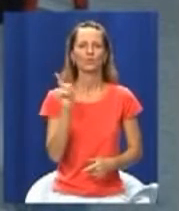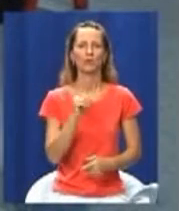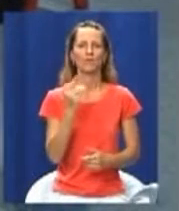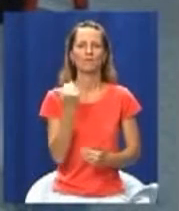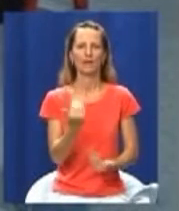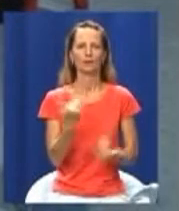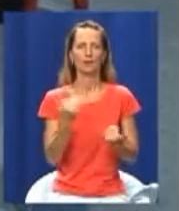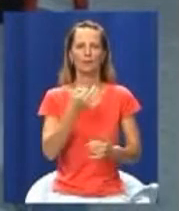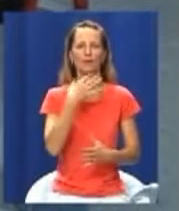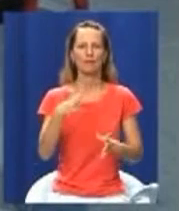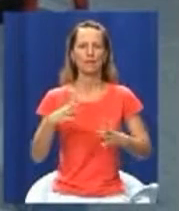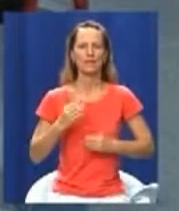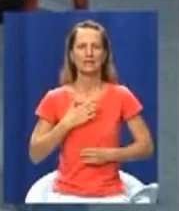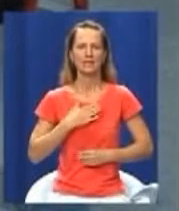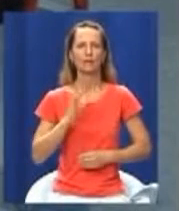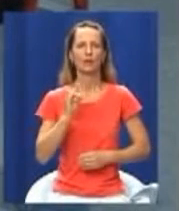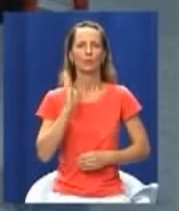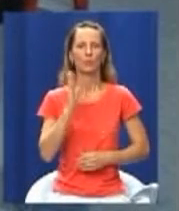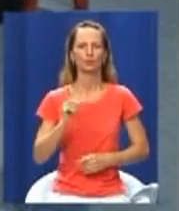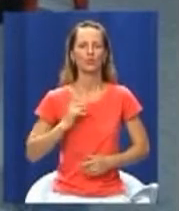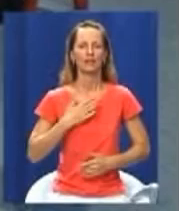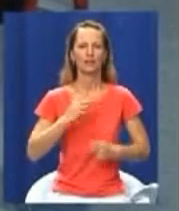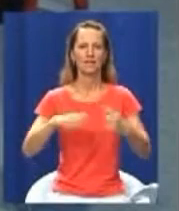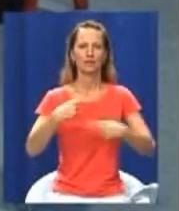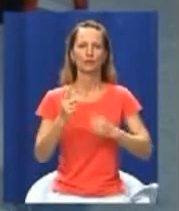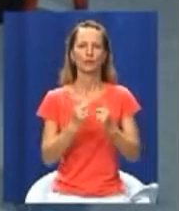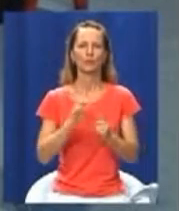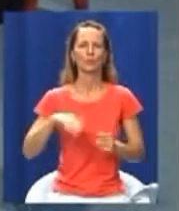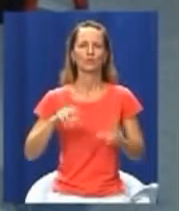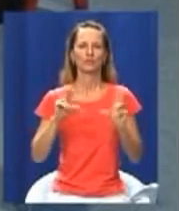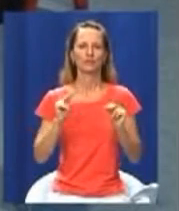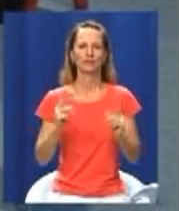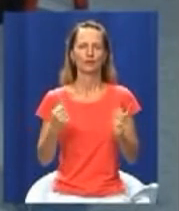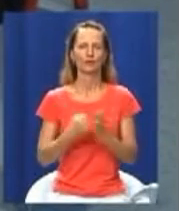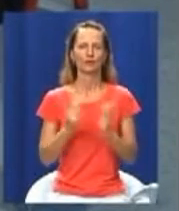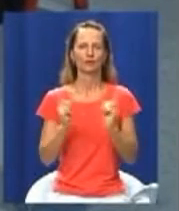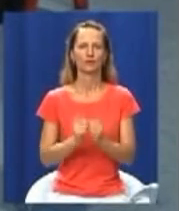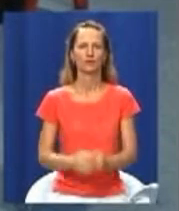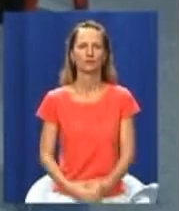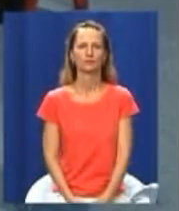сподобалось разом з нами і ви будете чекати нашої наступної зустрічі. Хай щастить! Зустрінемось!